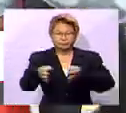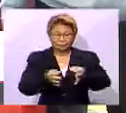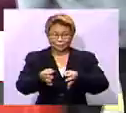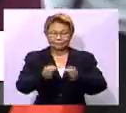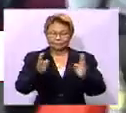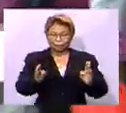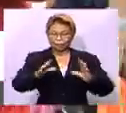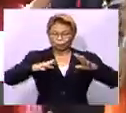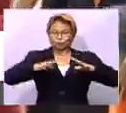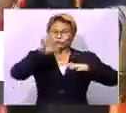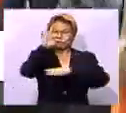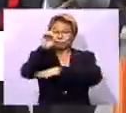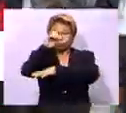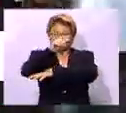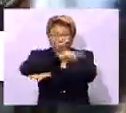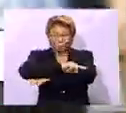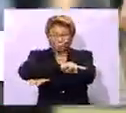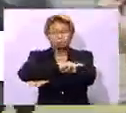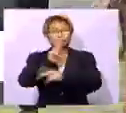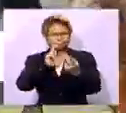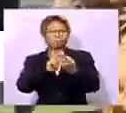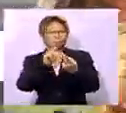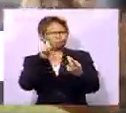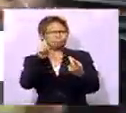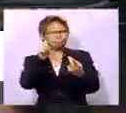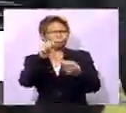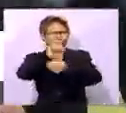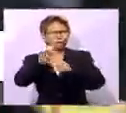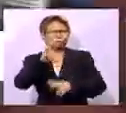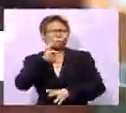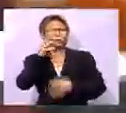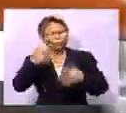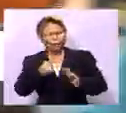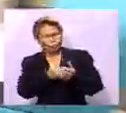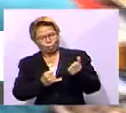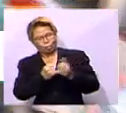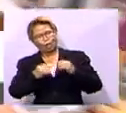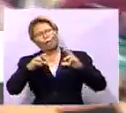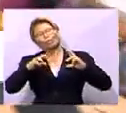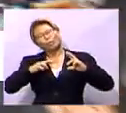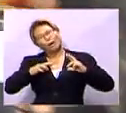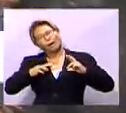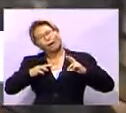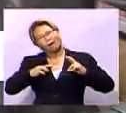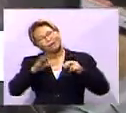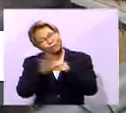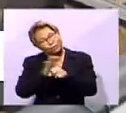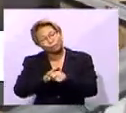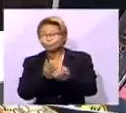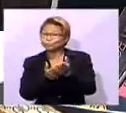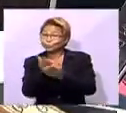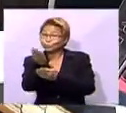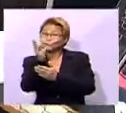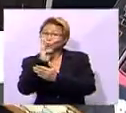Jelasnya tempoh cuti 90 hari itu dianggap relevan untuk pekerja wanita yang bersalin mendapat rehat secukupnya dan secara tidak